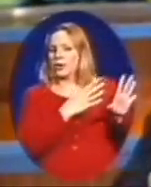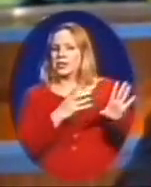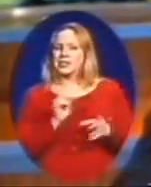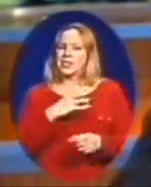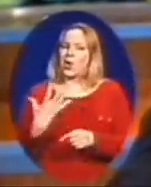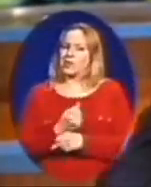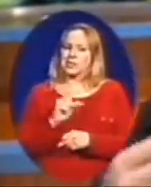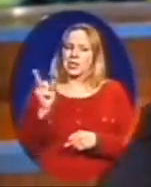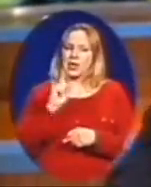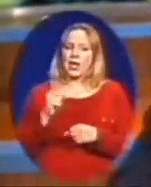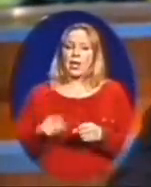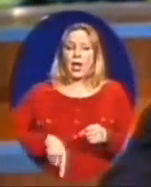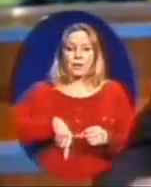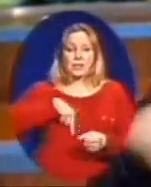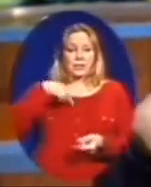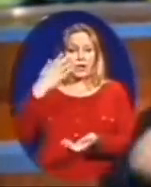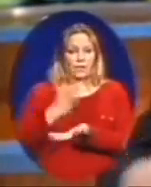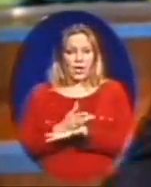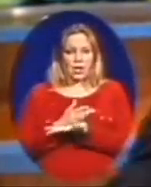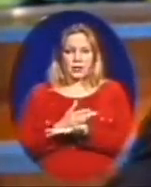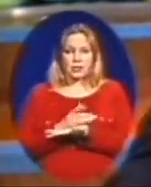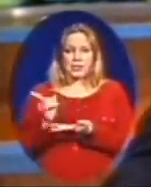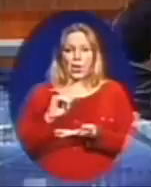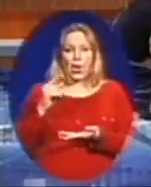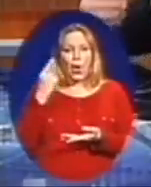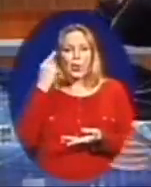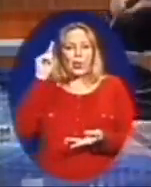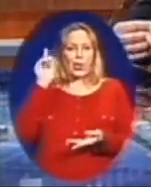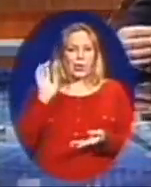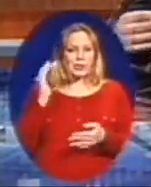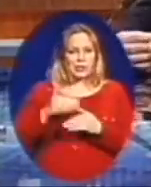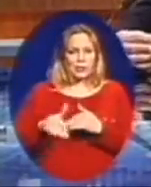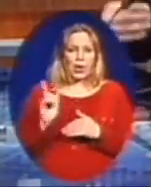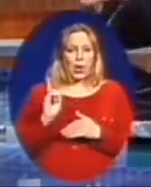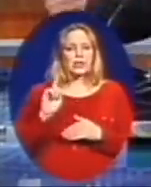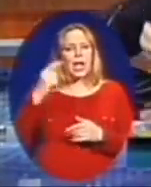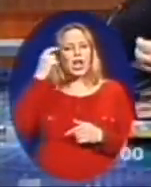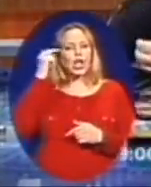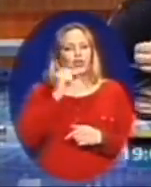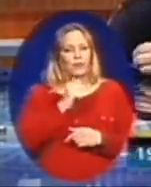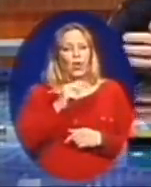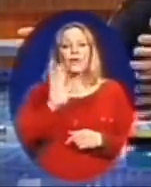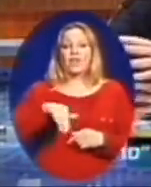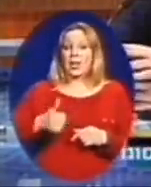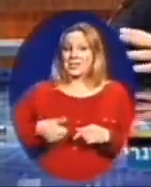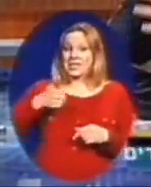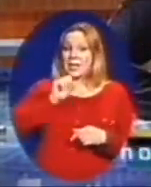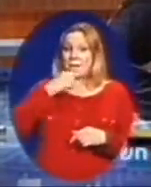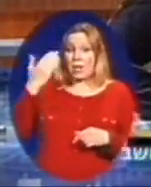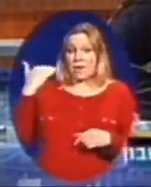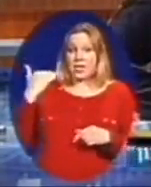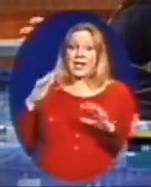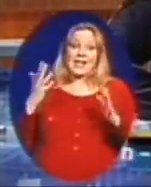זה כבר לא עובד, זה כבר הרבה זמן, זה כבר, זה לא קוריוז, זה משהו שצריך להתחשבו, וגם השרים, בעבר,